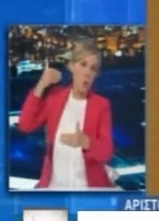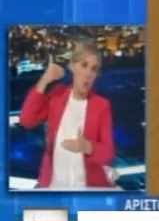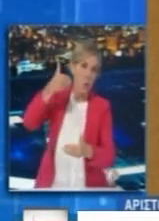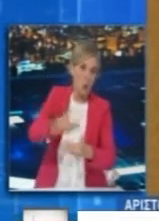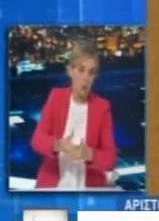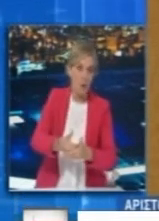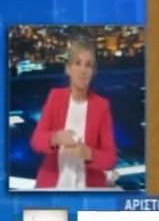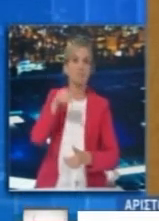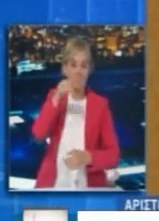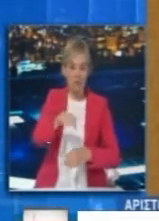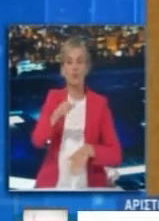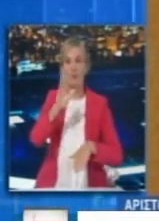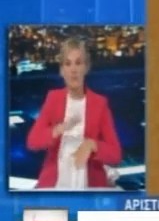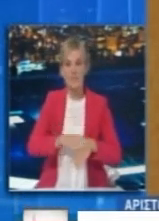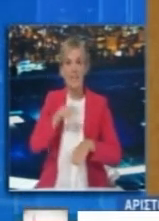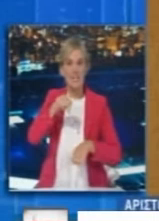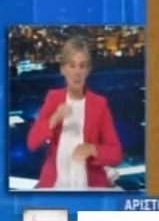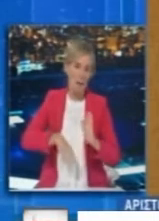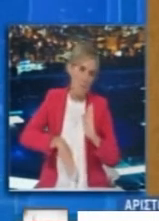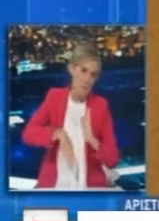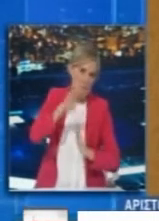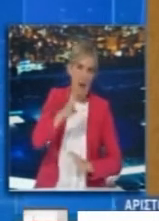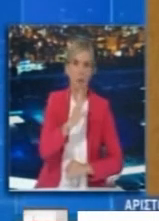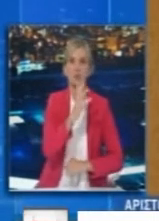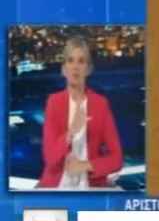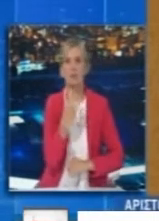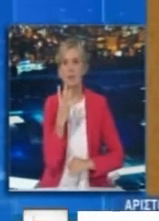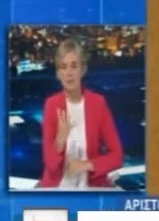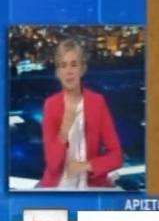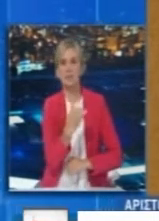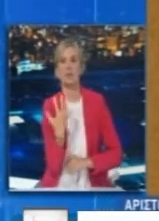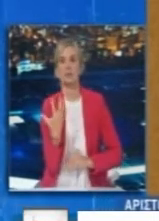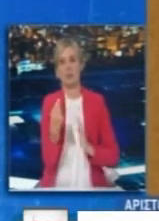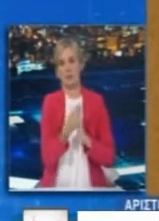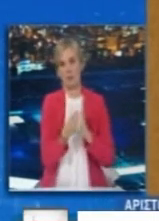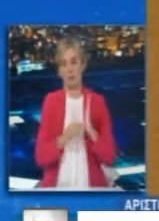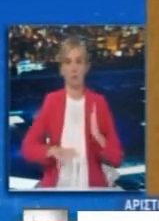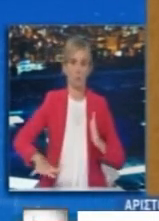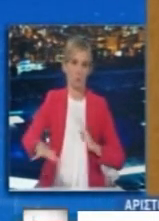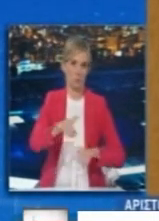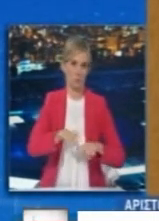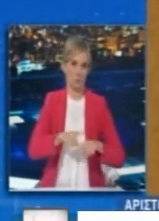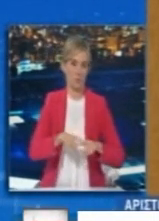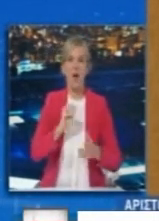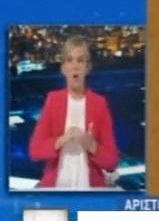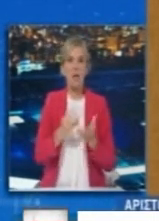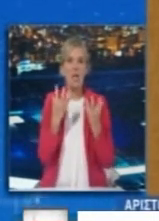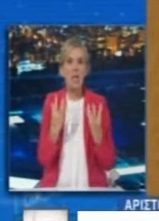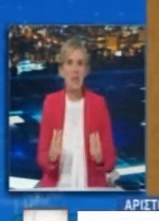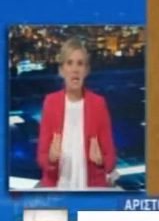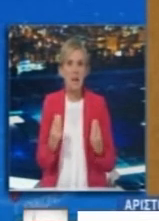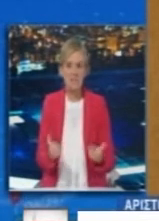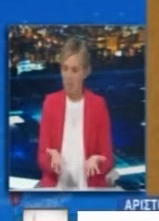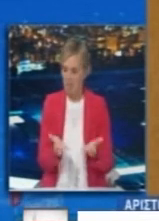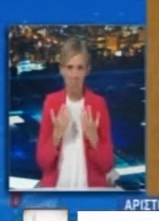και σήμερα ξεπέρασε τους 44-45 βαθμούς Κελσίου σε πολλές περιοχές της χώρας μας, ενώ η σχετική υγρασία προσέγγισε το